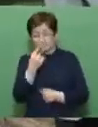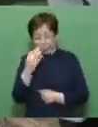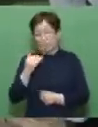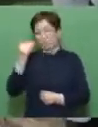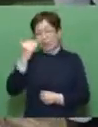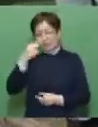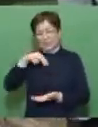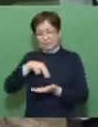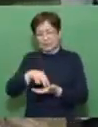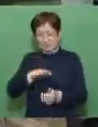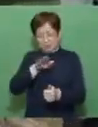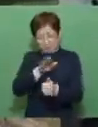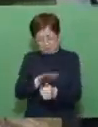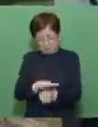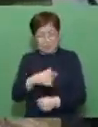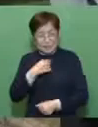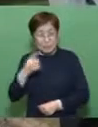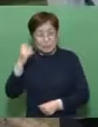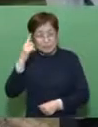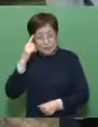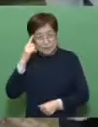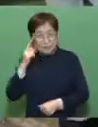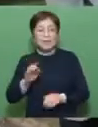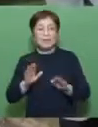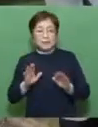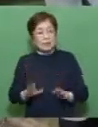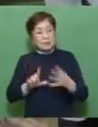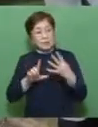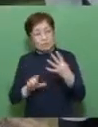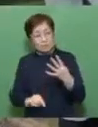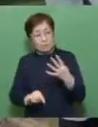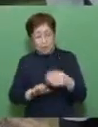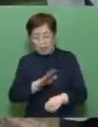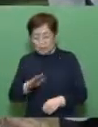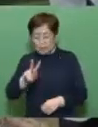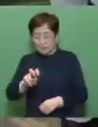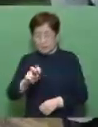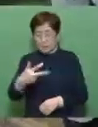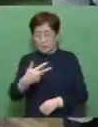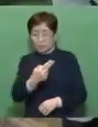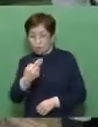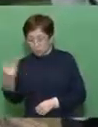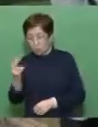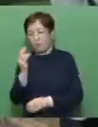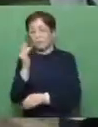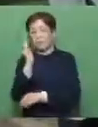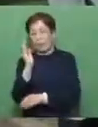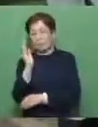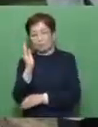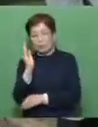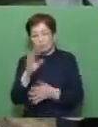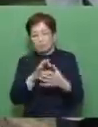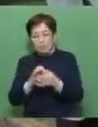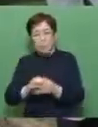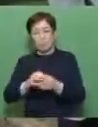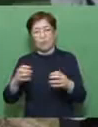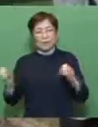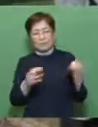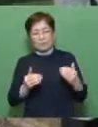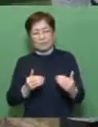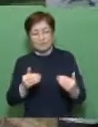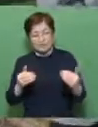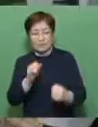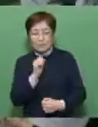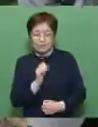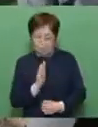思いますはいえさてえ今月はですね平成27年度の県制をテーマにこれから話を続けていきたいと思い